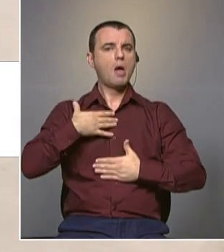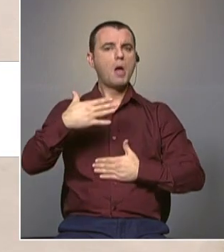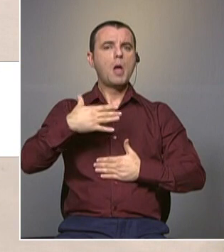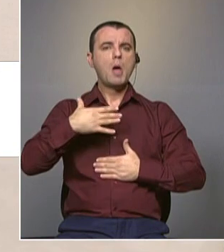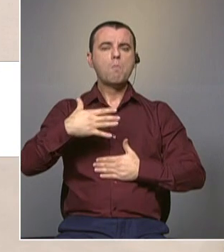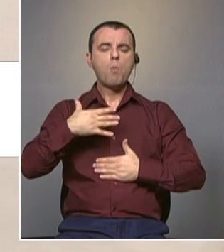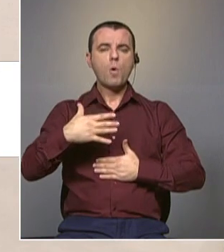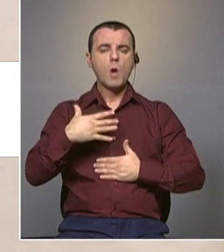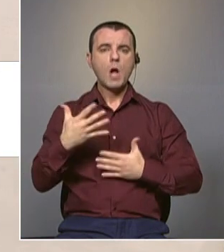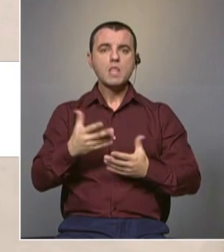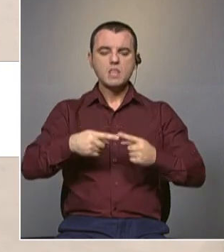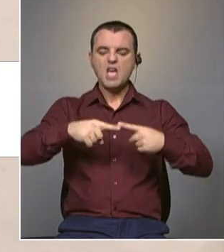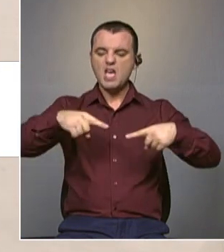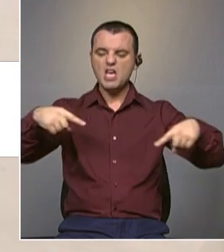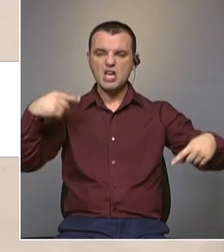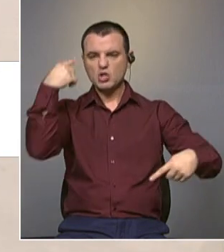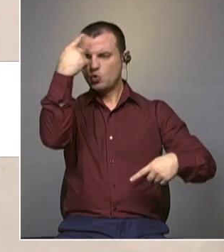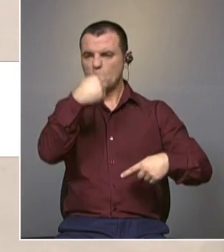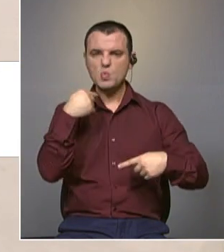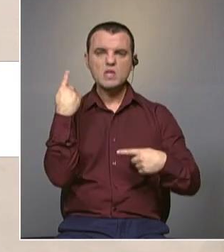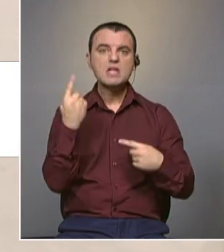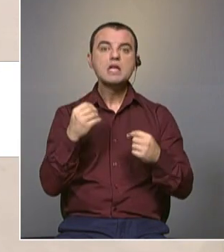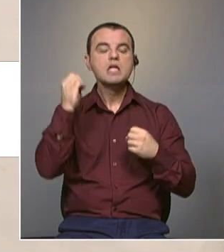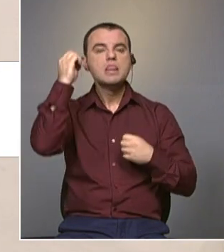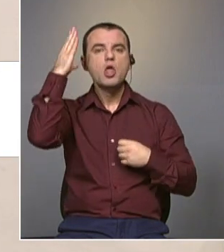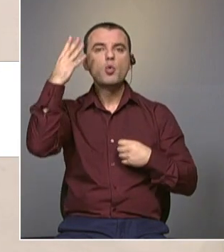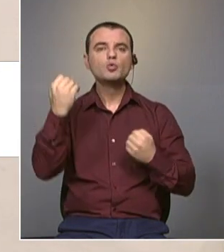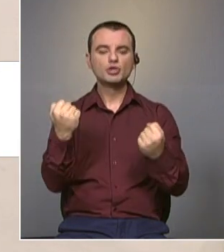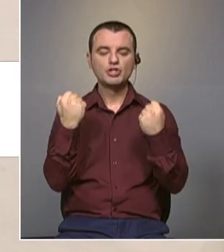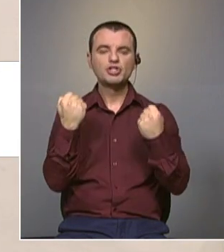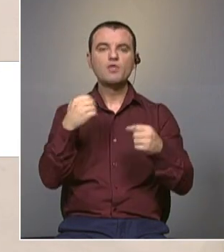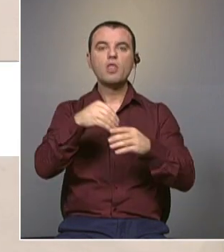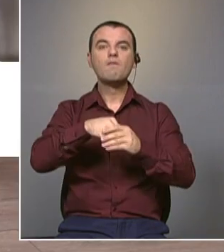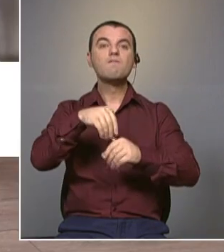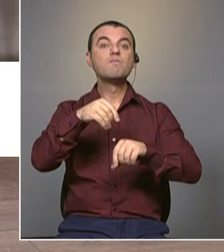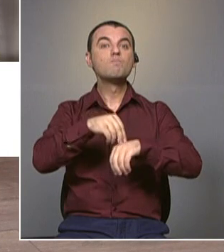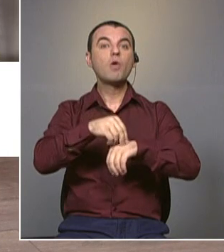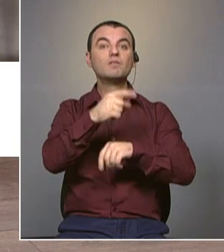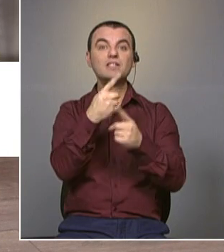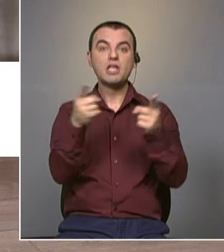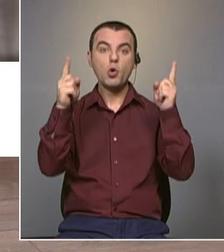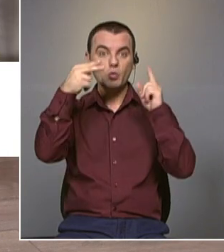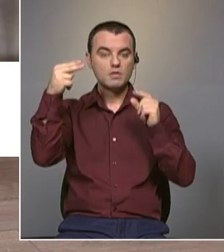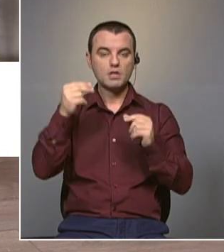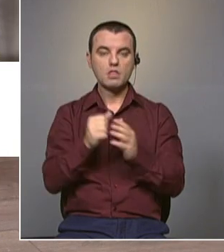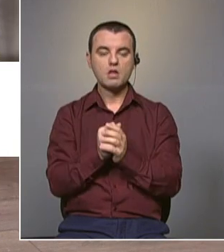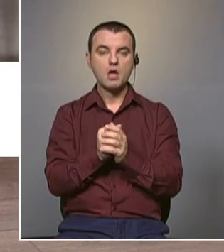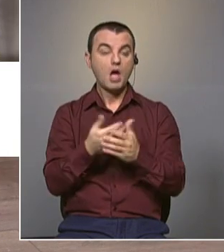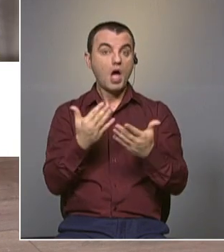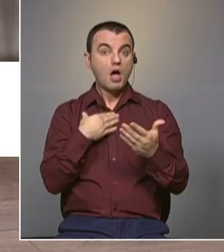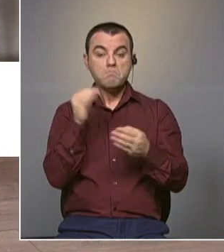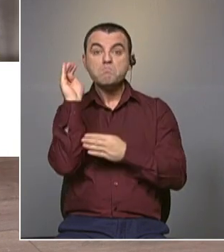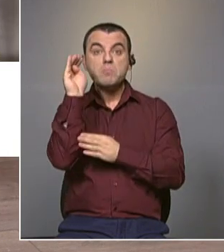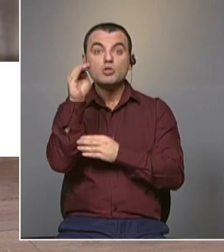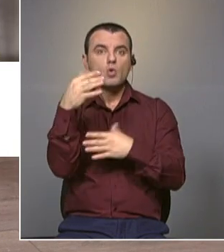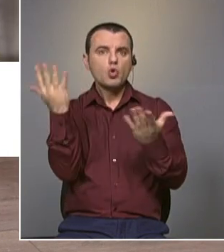много разноликия научен живот, който кипи в Пловдивския университет. На финал сте много накратко. Предстои ли още нещо по повод чест на